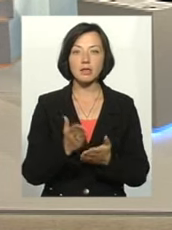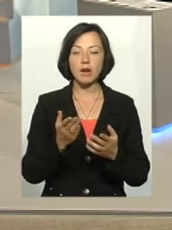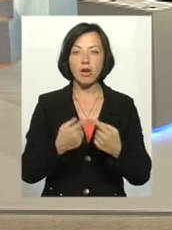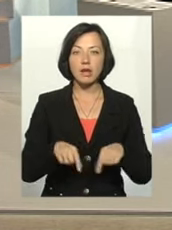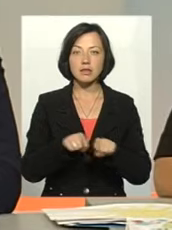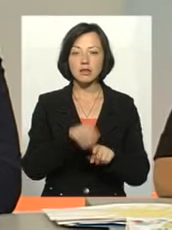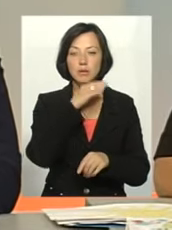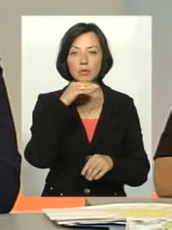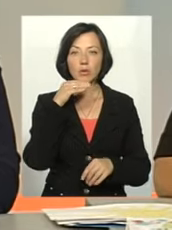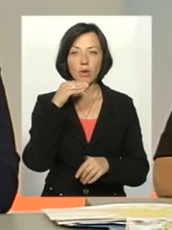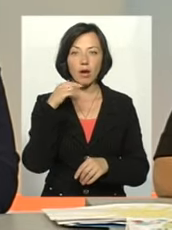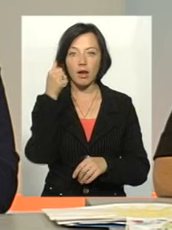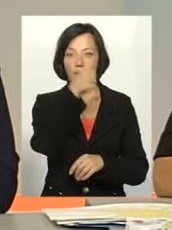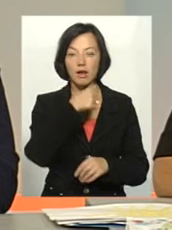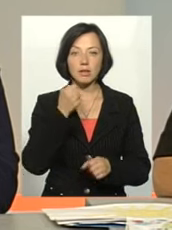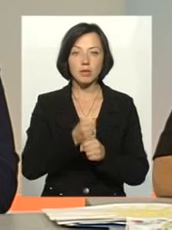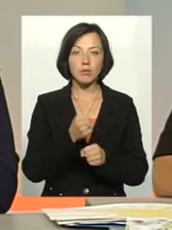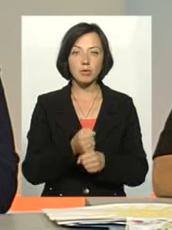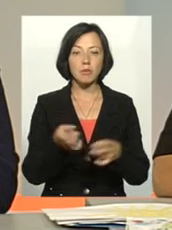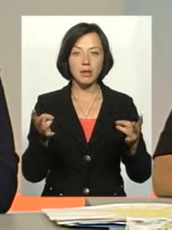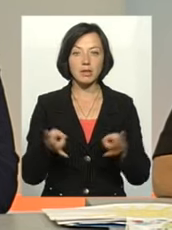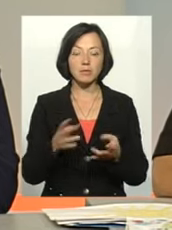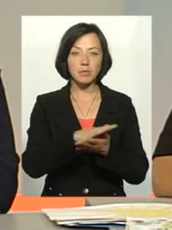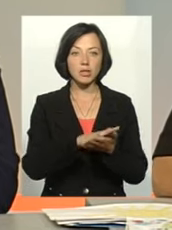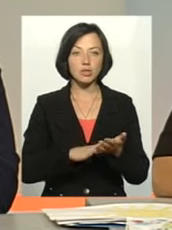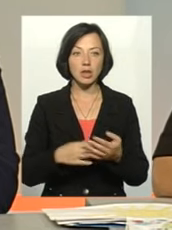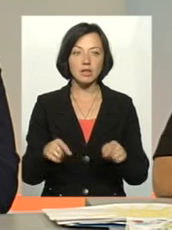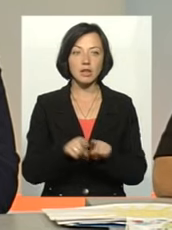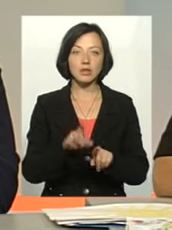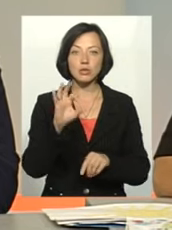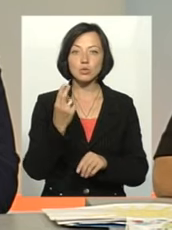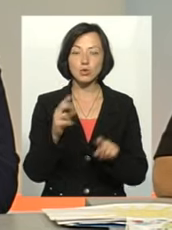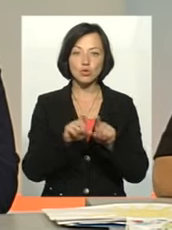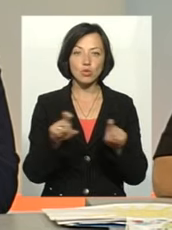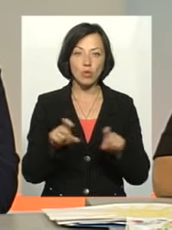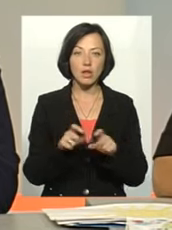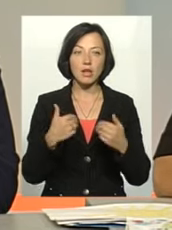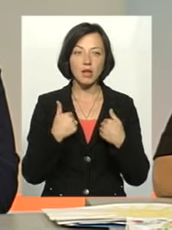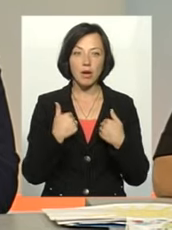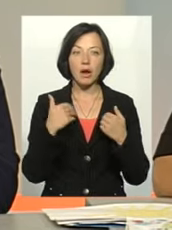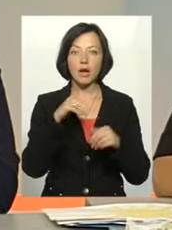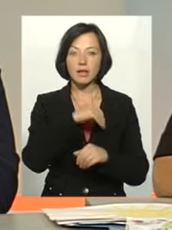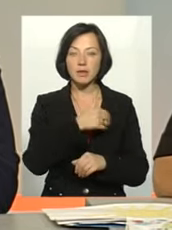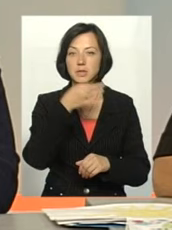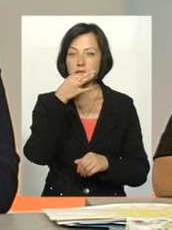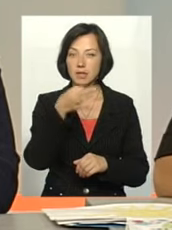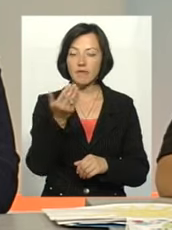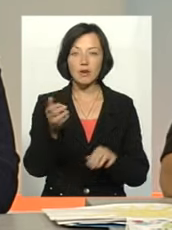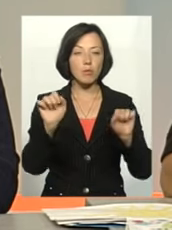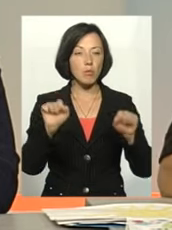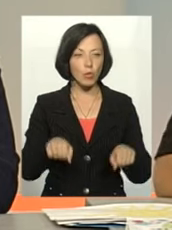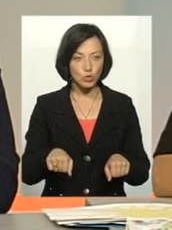достаточно много лет и имеют потребность продолжать такие социальные школы. Я им хотела бы сказать, что вы